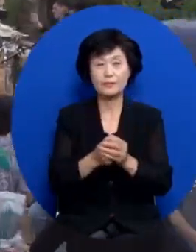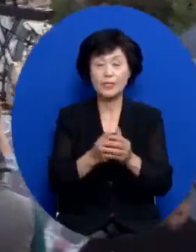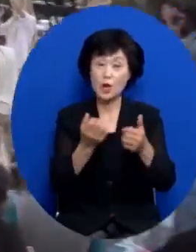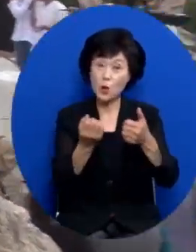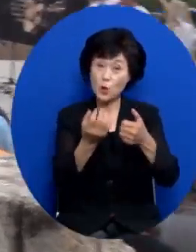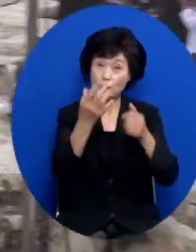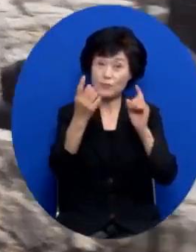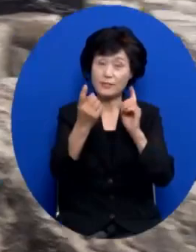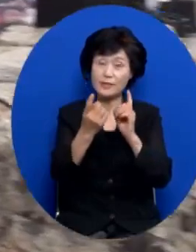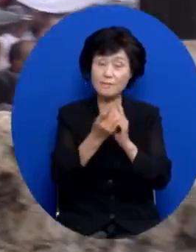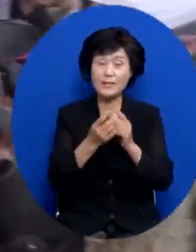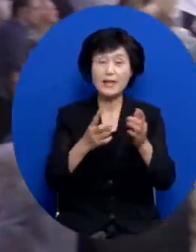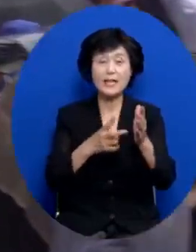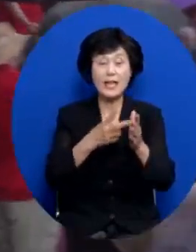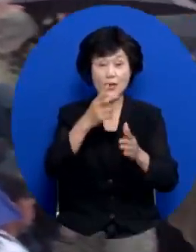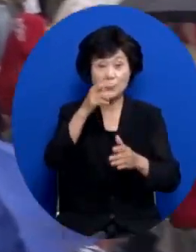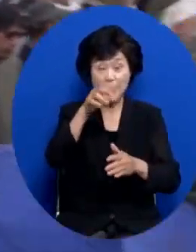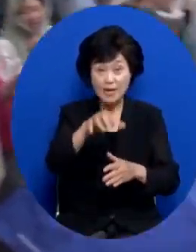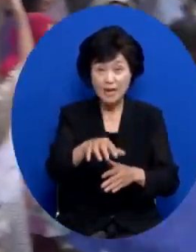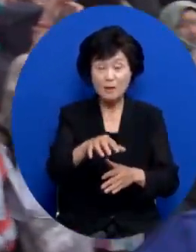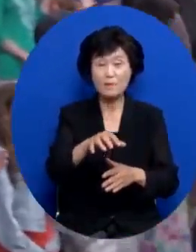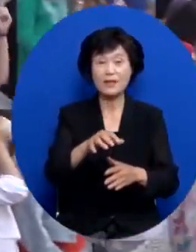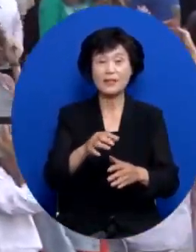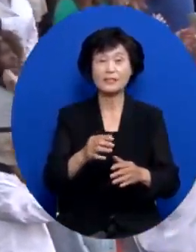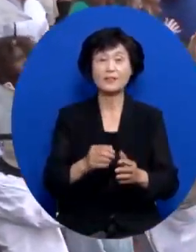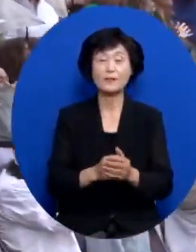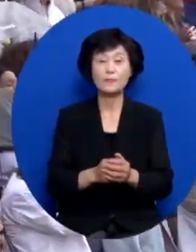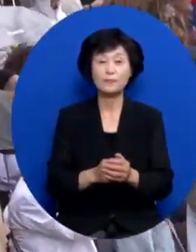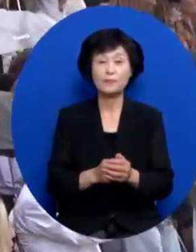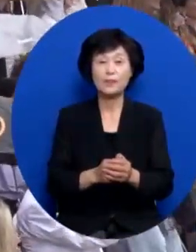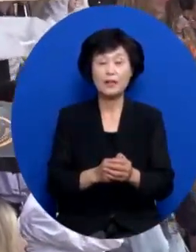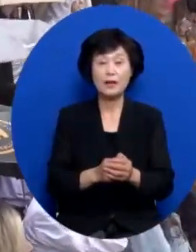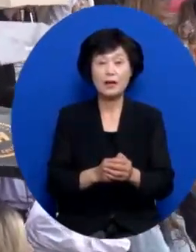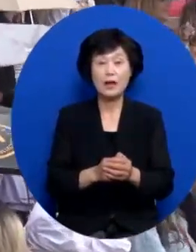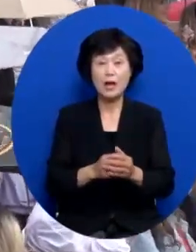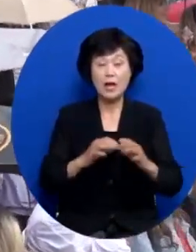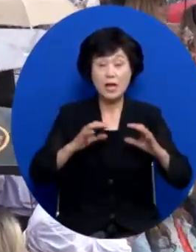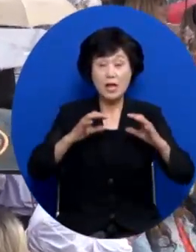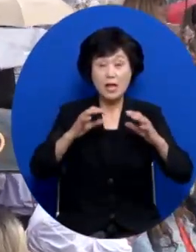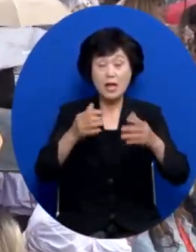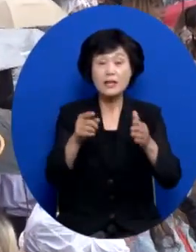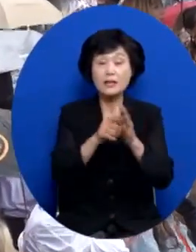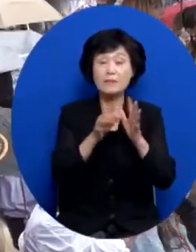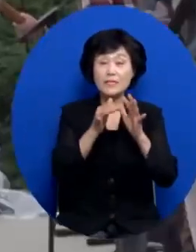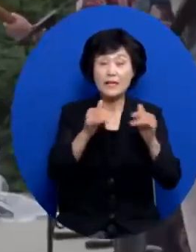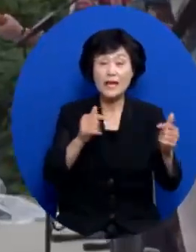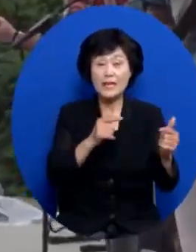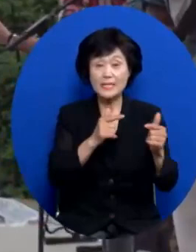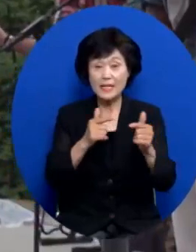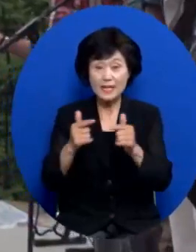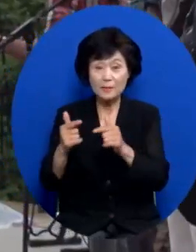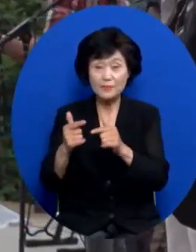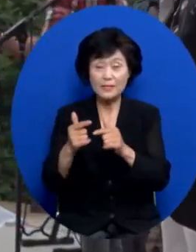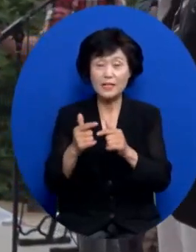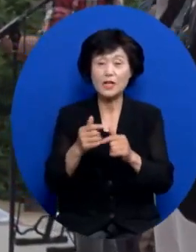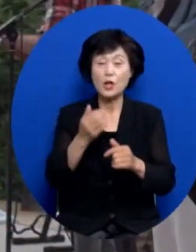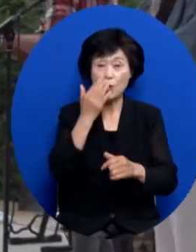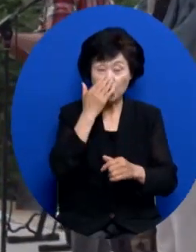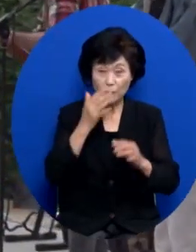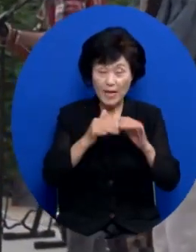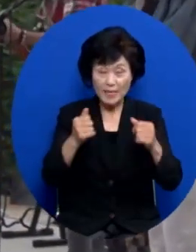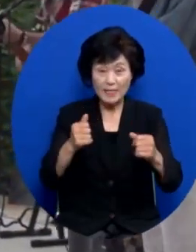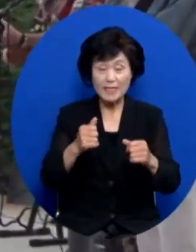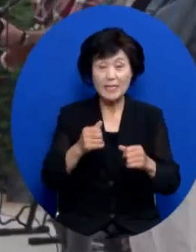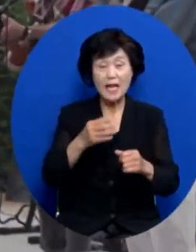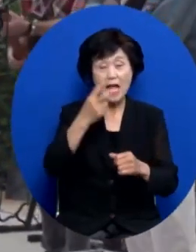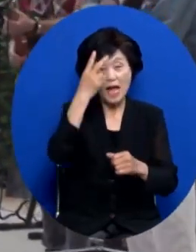오순절을 맞아 예루살렘 올드시티 성전산 남쪽 계단에서 전 세계 기독교인과 메시아닉 유대인, 아랍